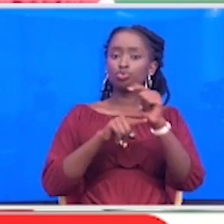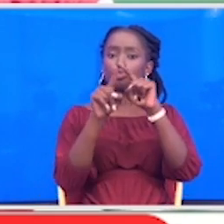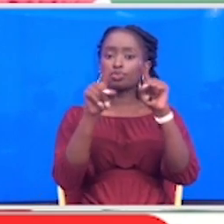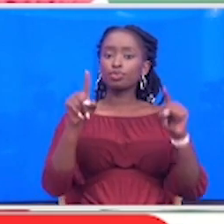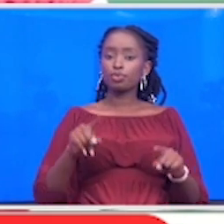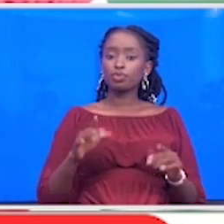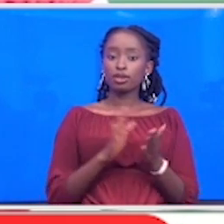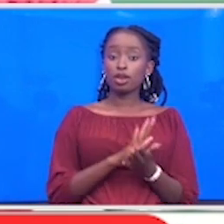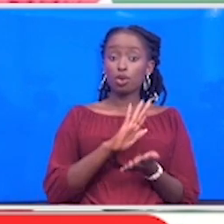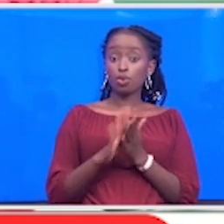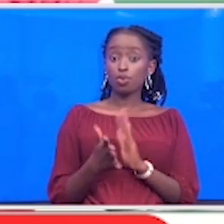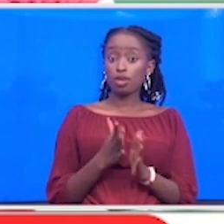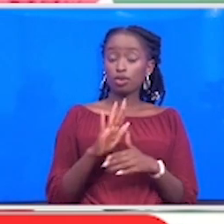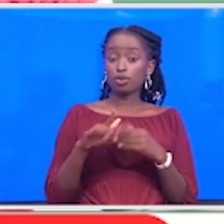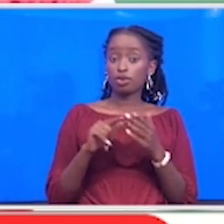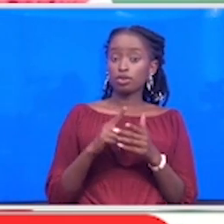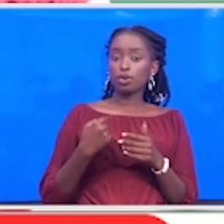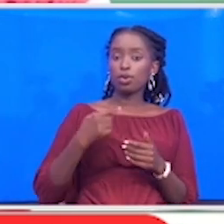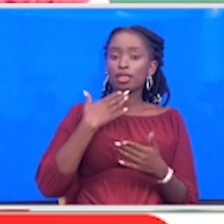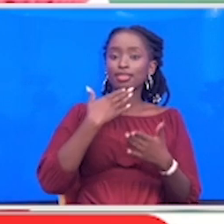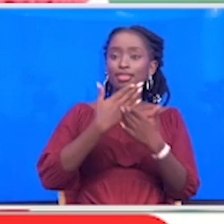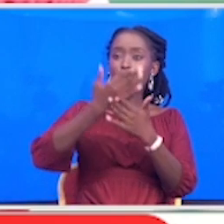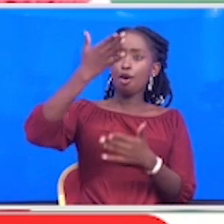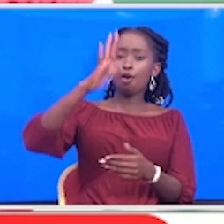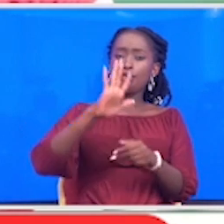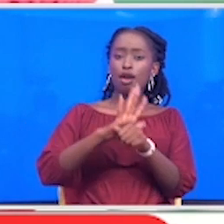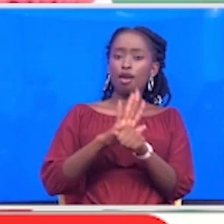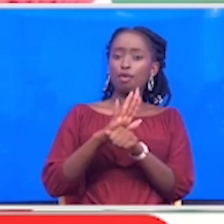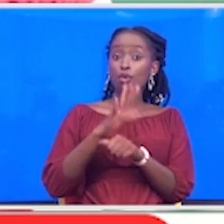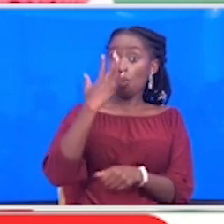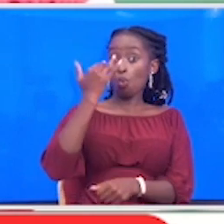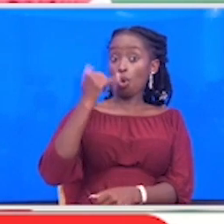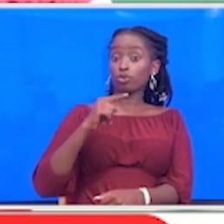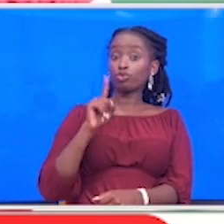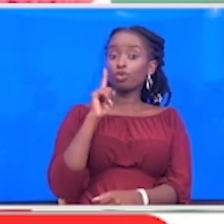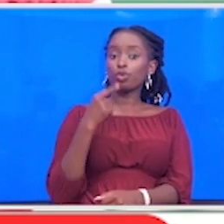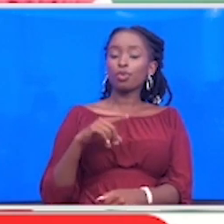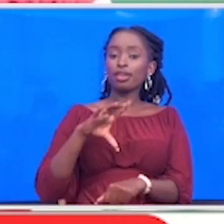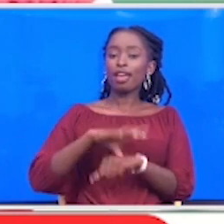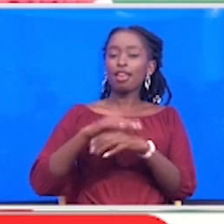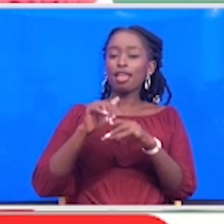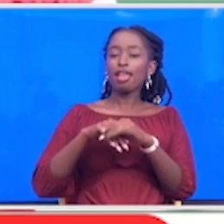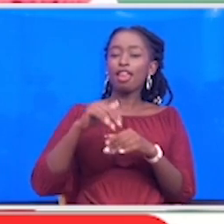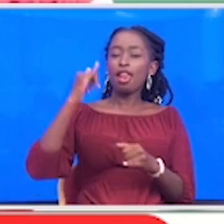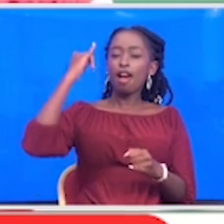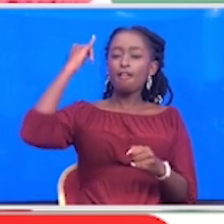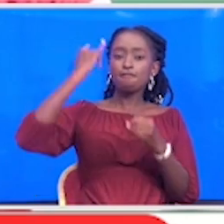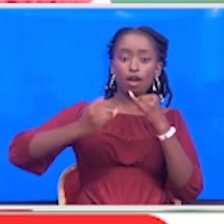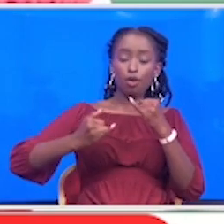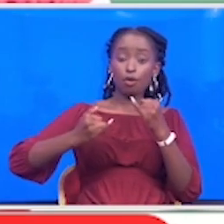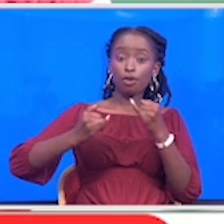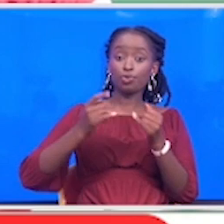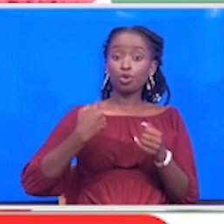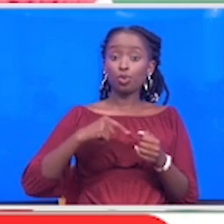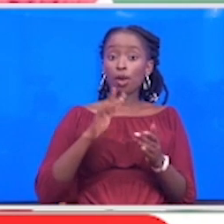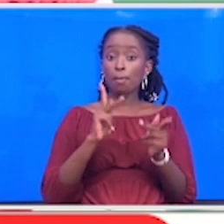pia tunashukuru sana Mungu juu kesho tunaingia finali, na sisi tumejipanga, na pia